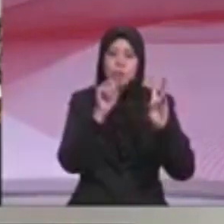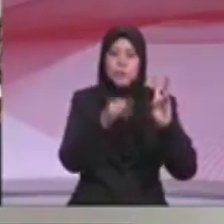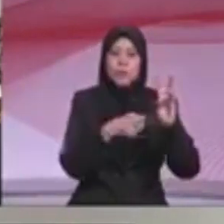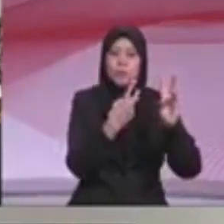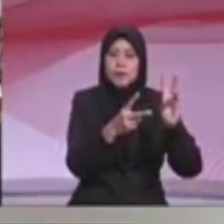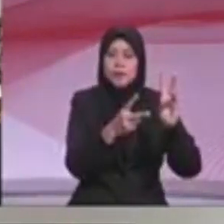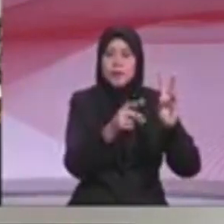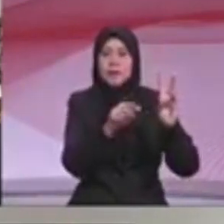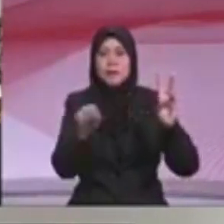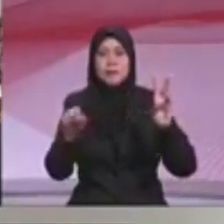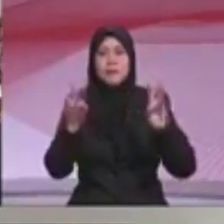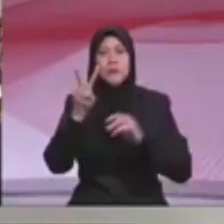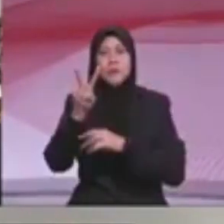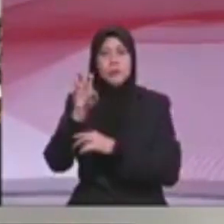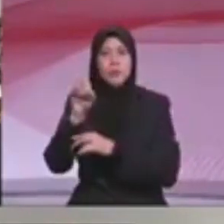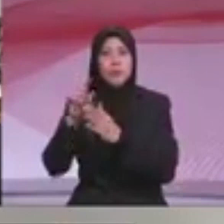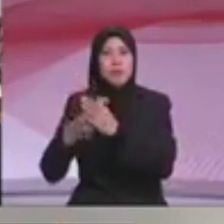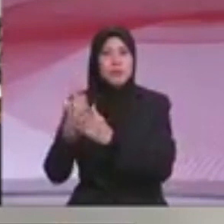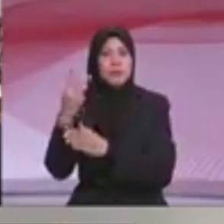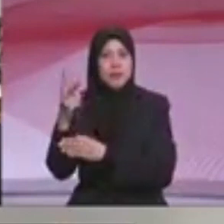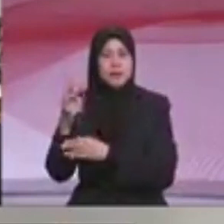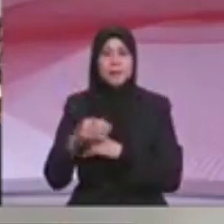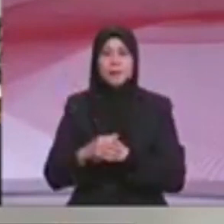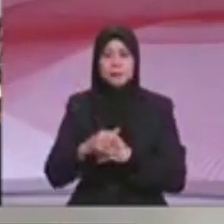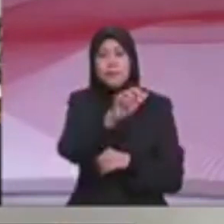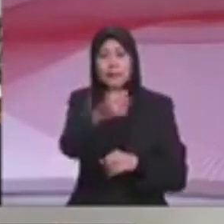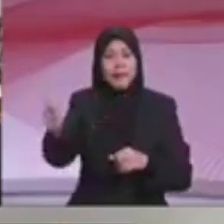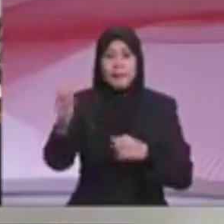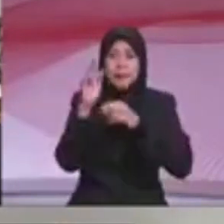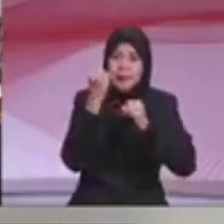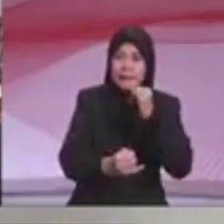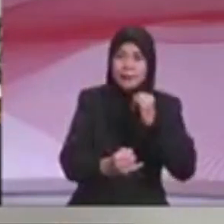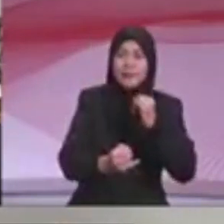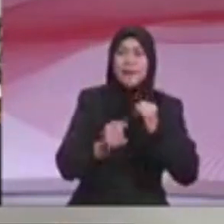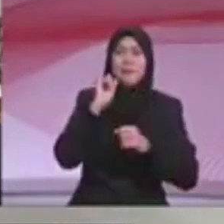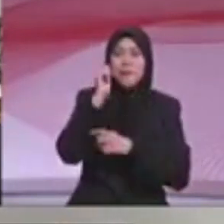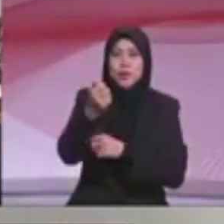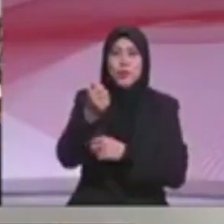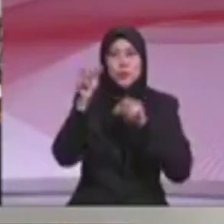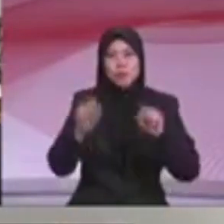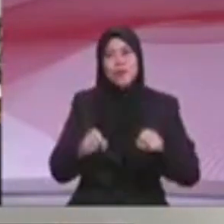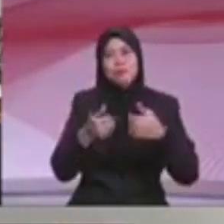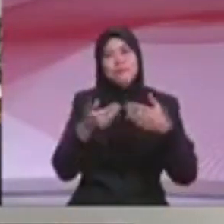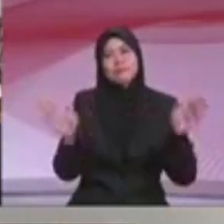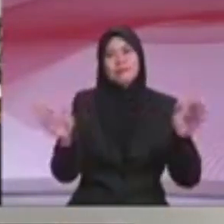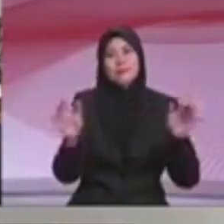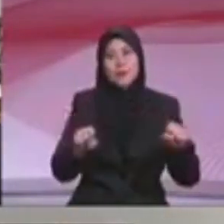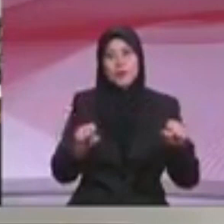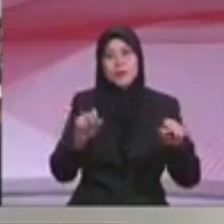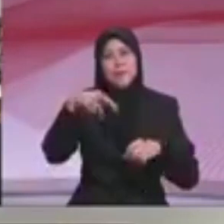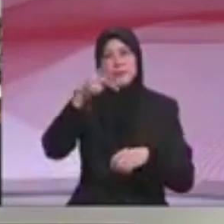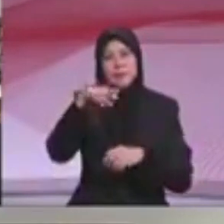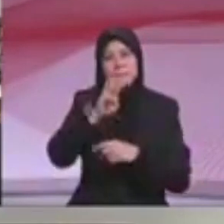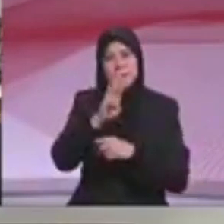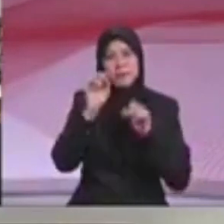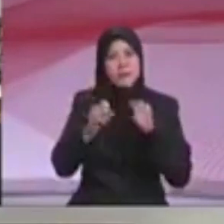sehingga 20 Disember. Yang lain-lain tamat hari ini, last, besok sudah tidak ada lagi PKPB,